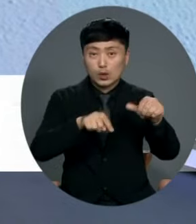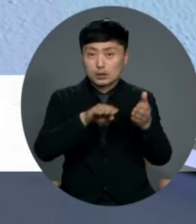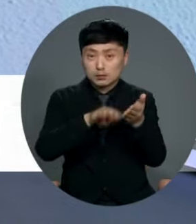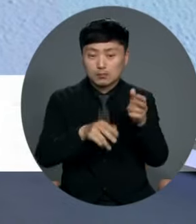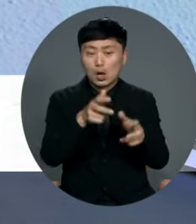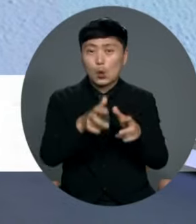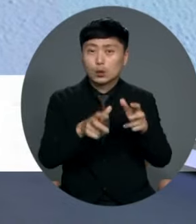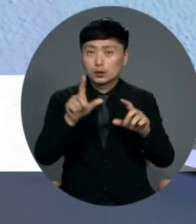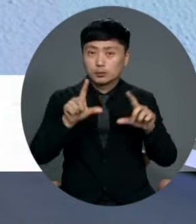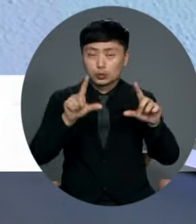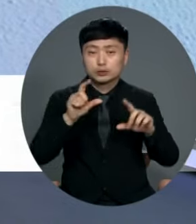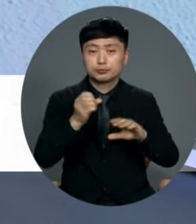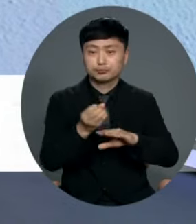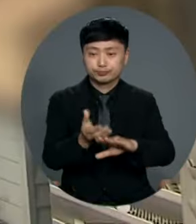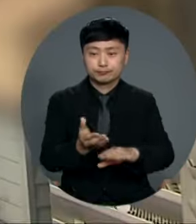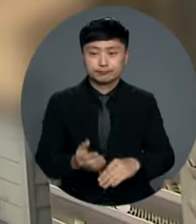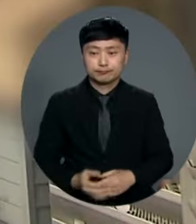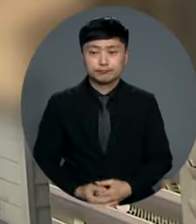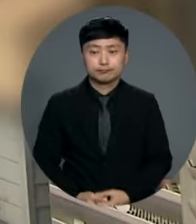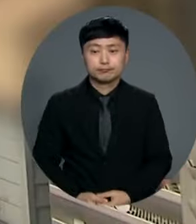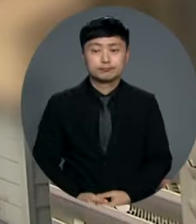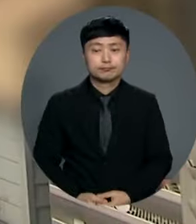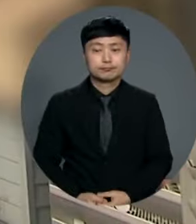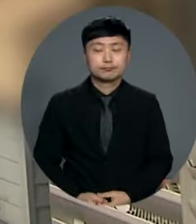변예주 기자가 취재했습니다.